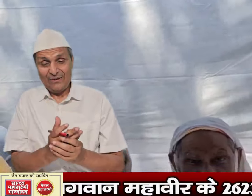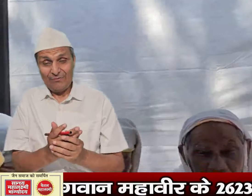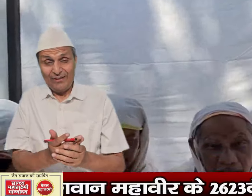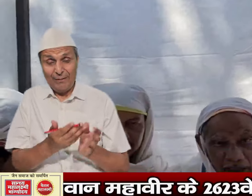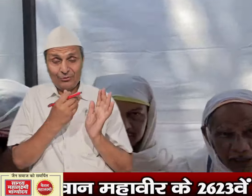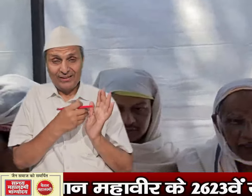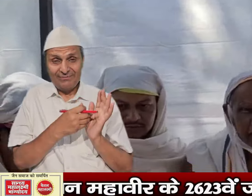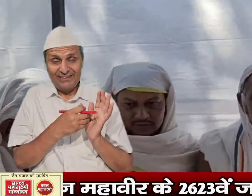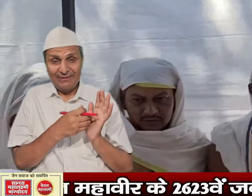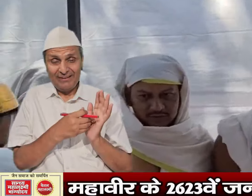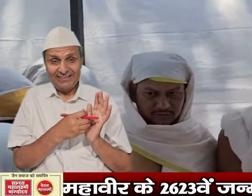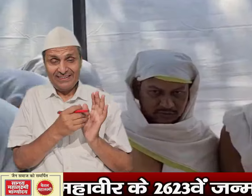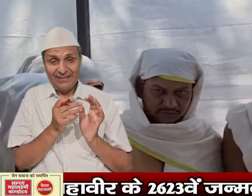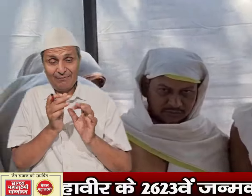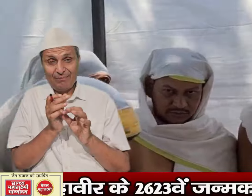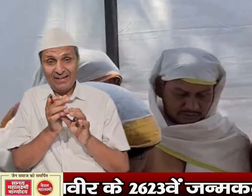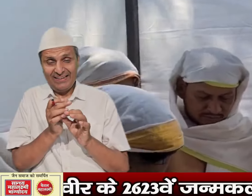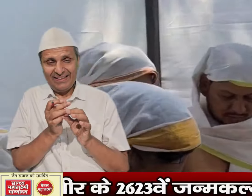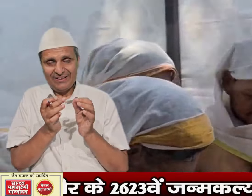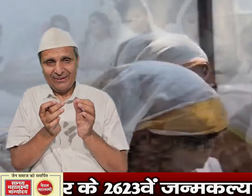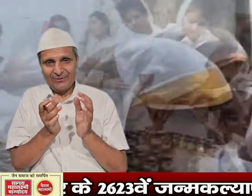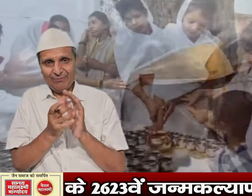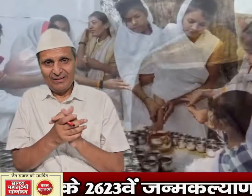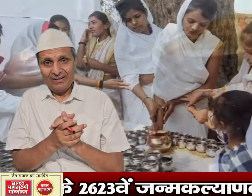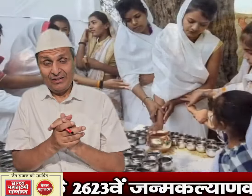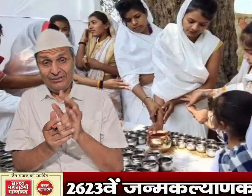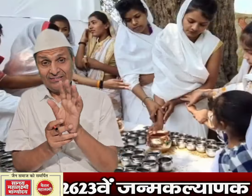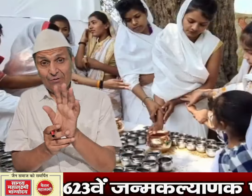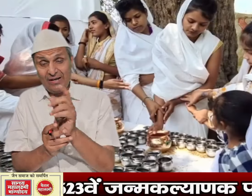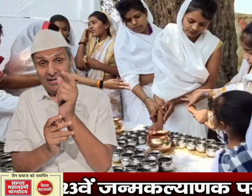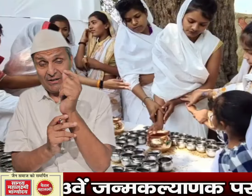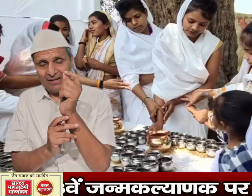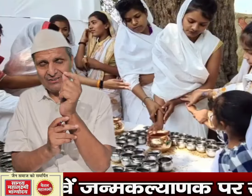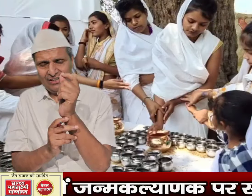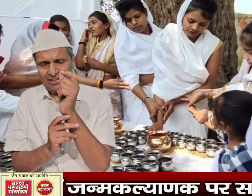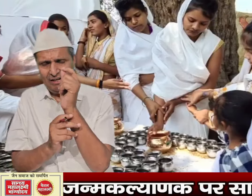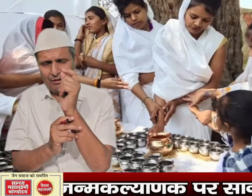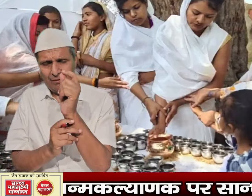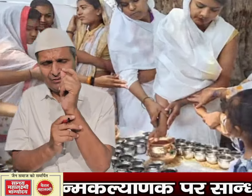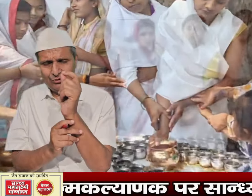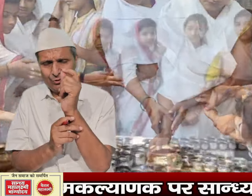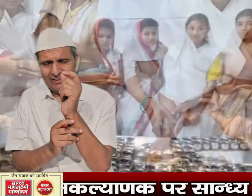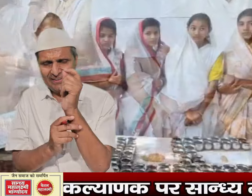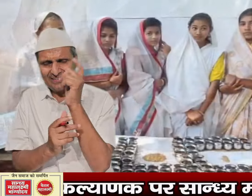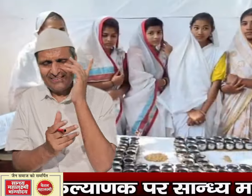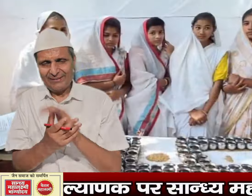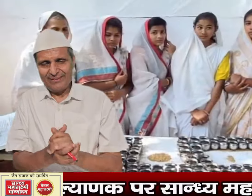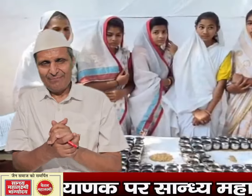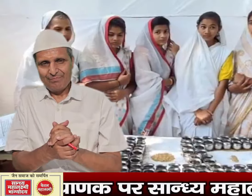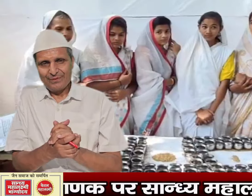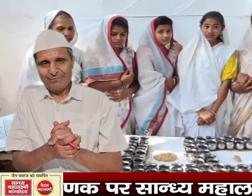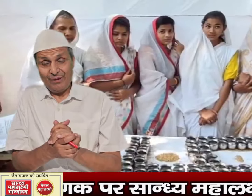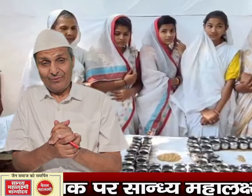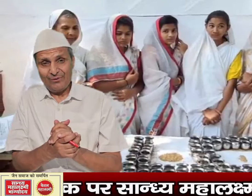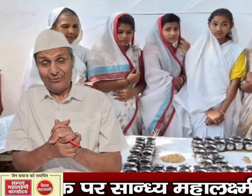लिया और फिर पहुंच गए थे फिर यहीं पर बरेली के खरगौन में जैसे ही उन्होने 1 मार्च जी हां 1 मार्च दो 2021 का दिन था